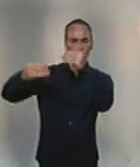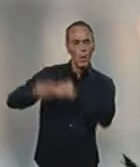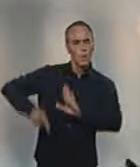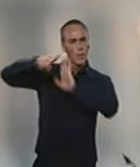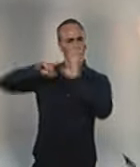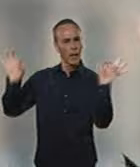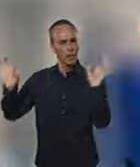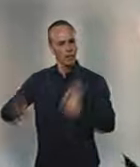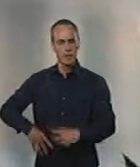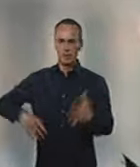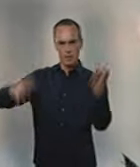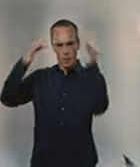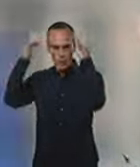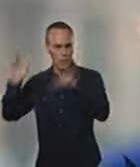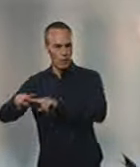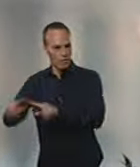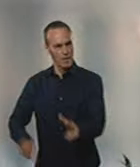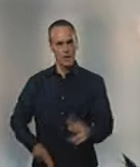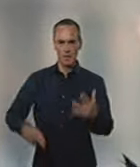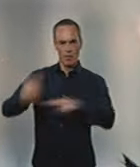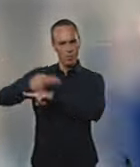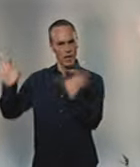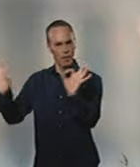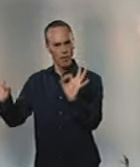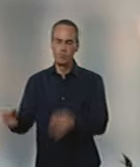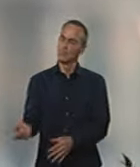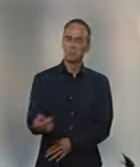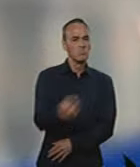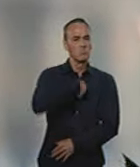principes sans règles sans régulation et sans